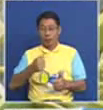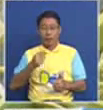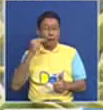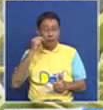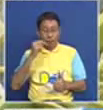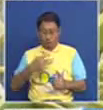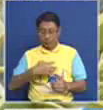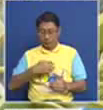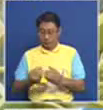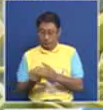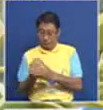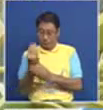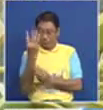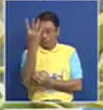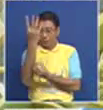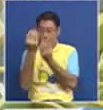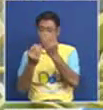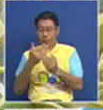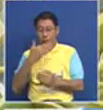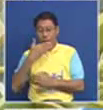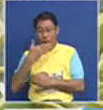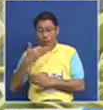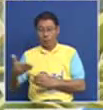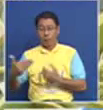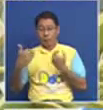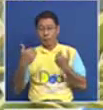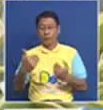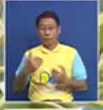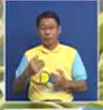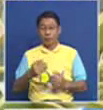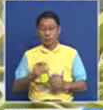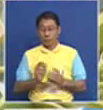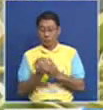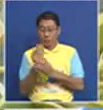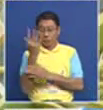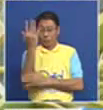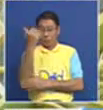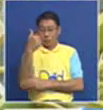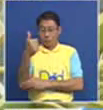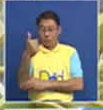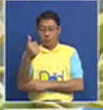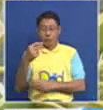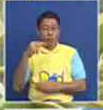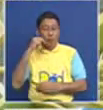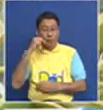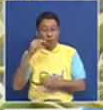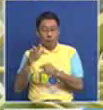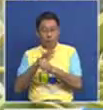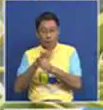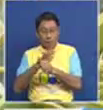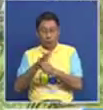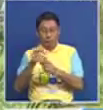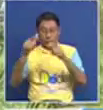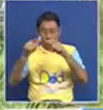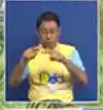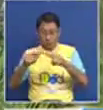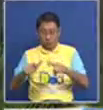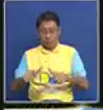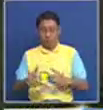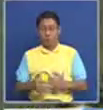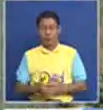จริญเติบโตแต่ในระยะยาวอินทผลัมกลับยืนต้นได้ดีแม้จะรดน้ำในปริมาณที่ลดลงก็ต